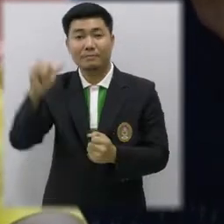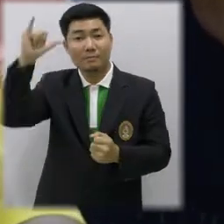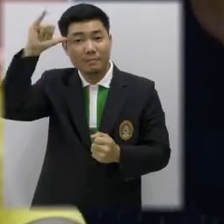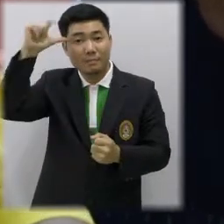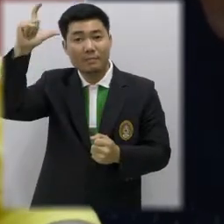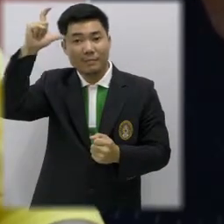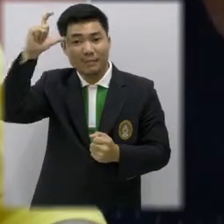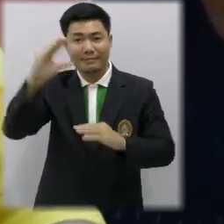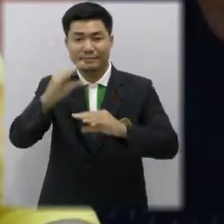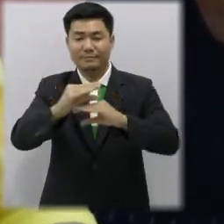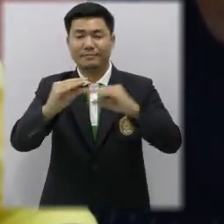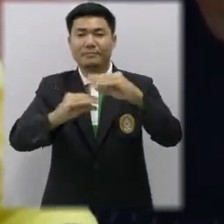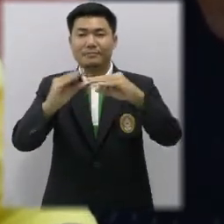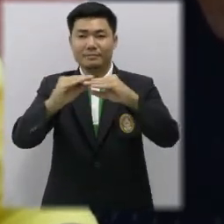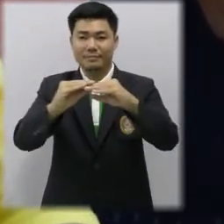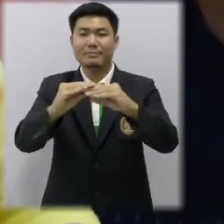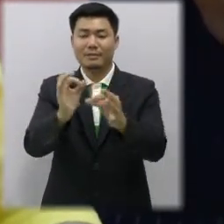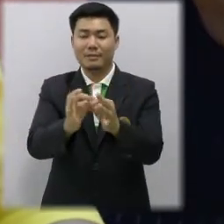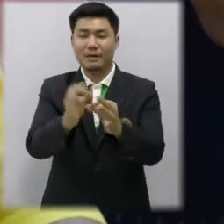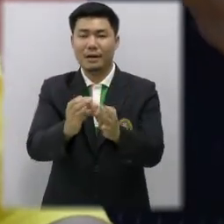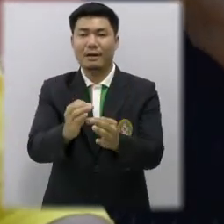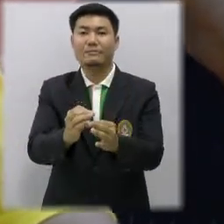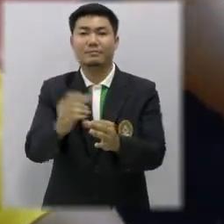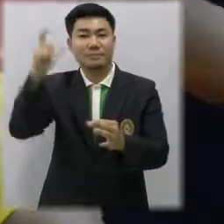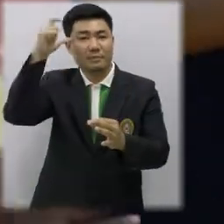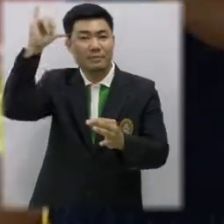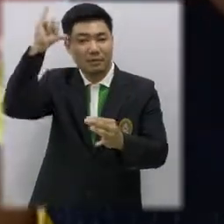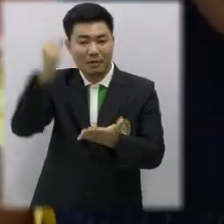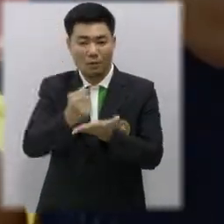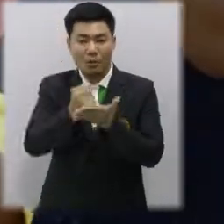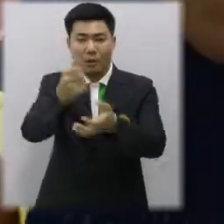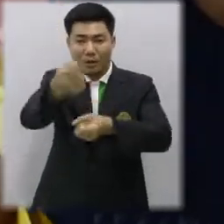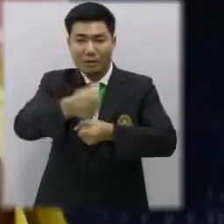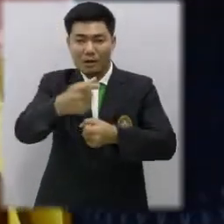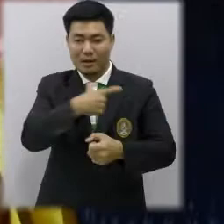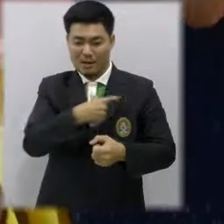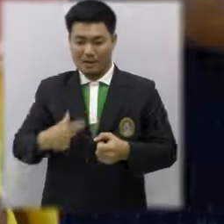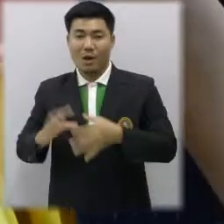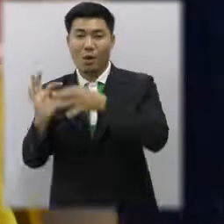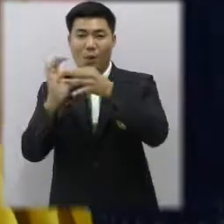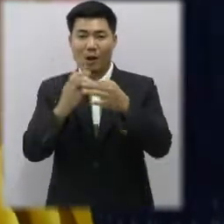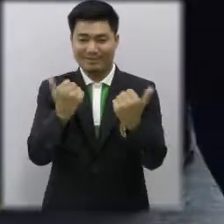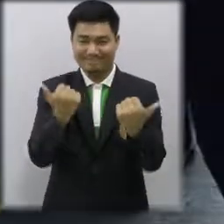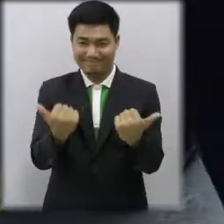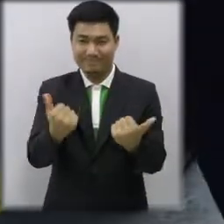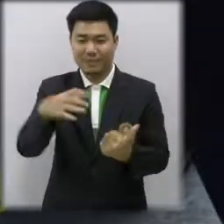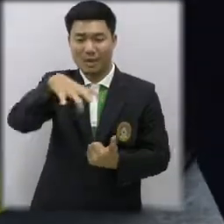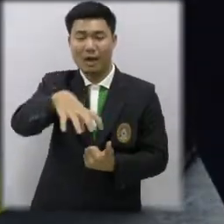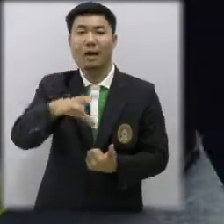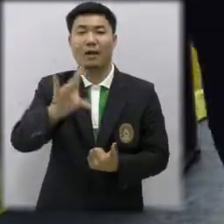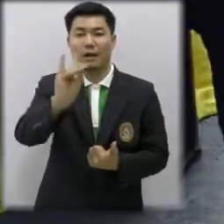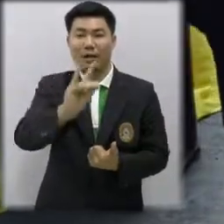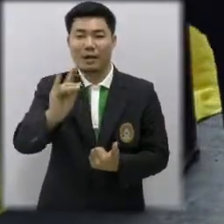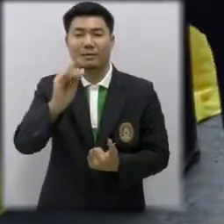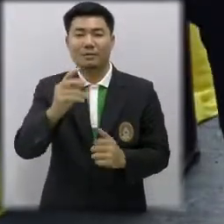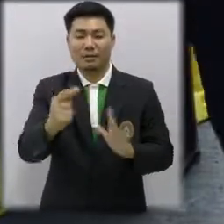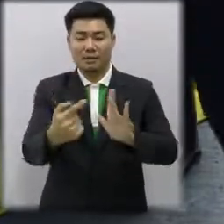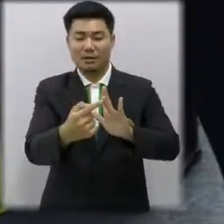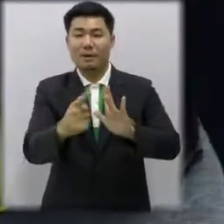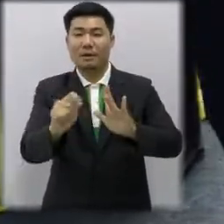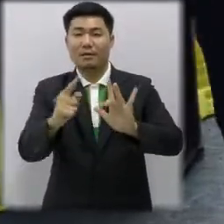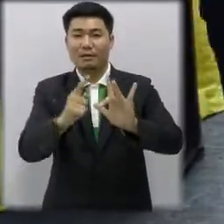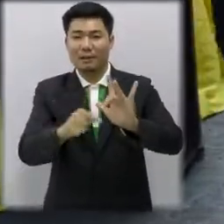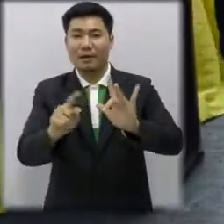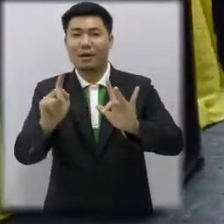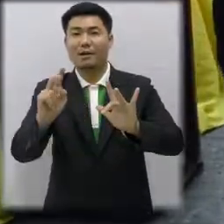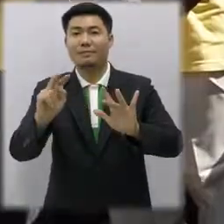ธีรับมอบโคกระบือโครงการธนาคารโคกระบือเพื่อเกษตรกรตามพระราชดำริในครั้งนี้จัดโดยสำนักงานปศุสัตว์อำเภอเ